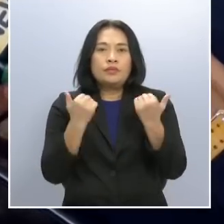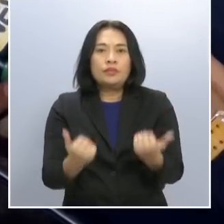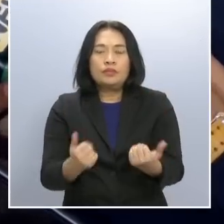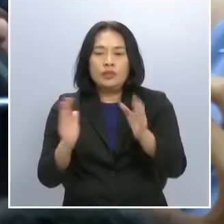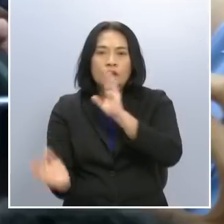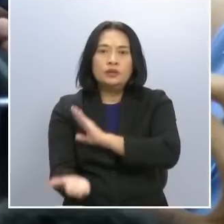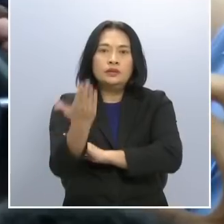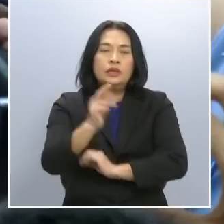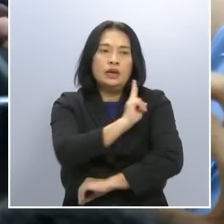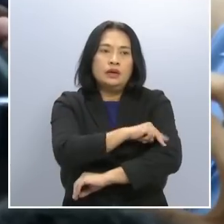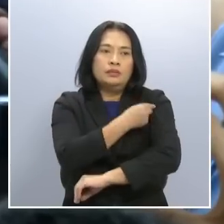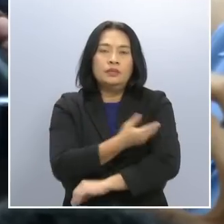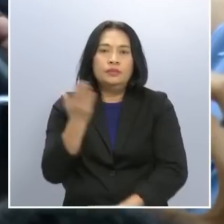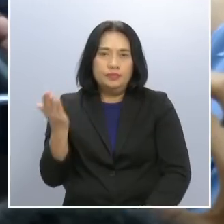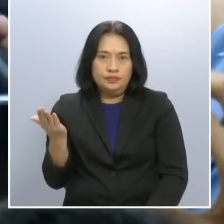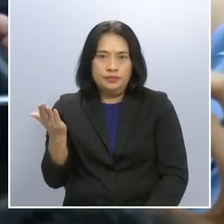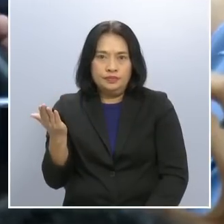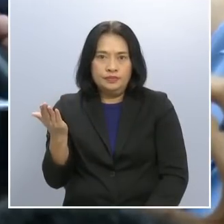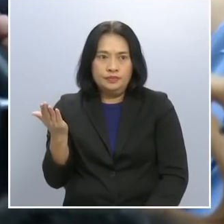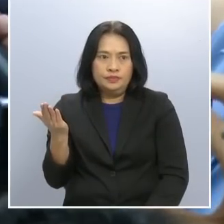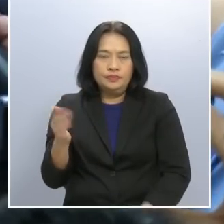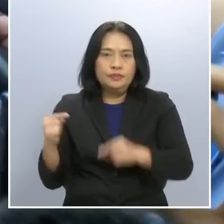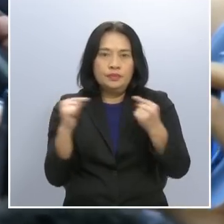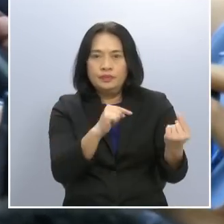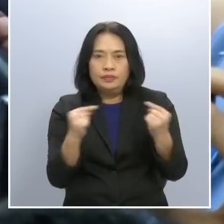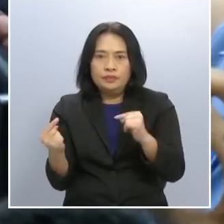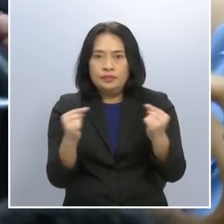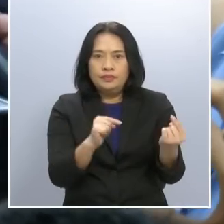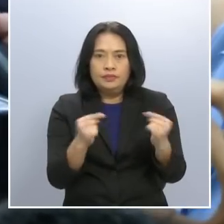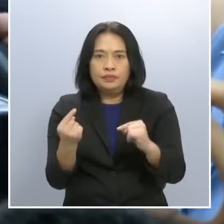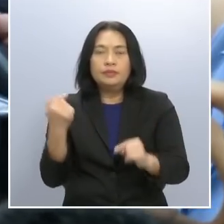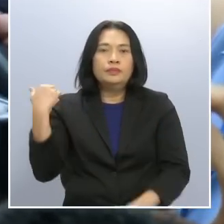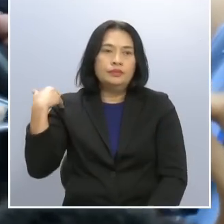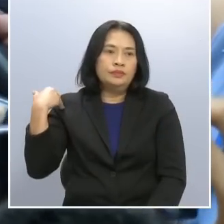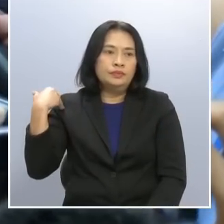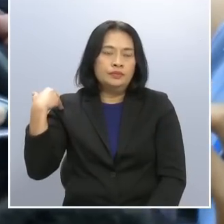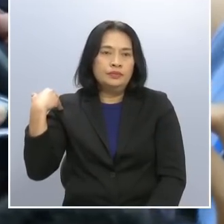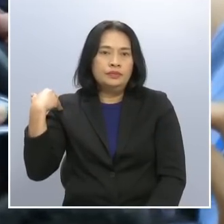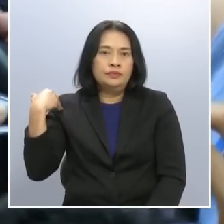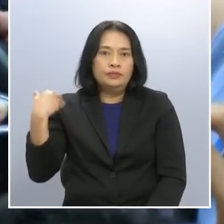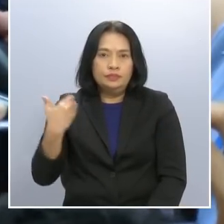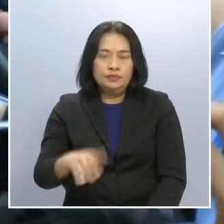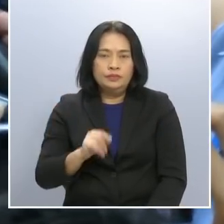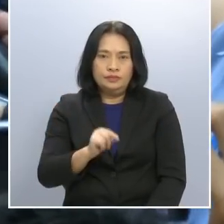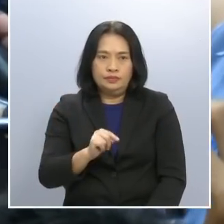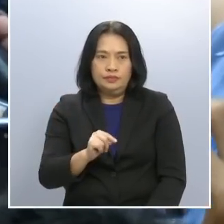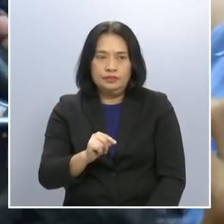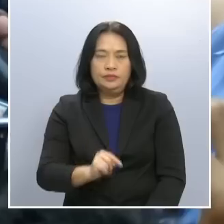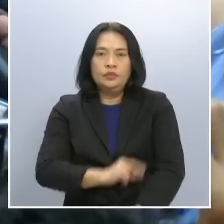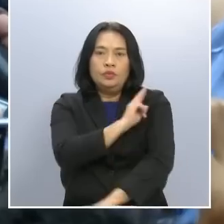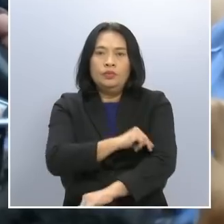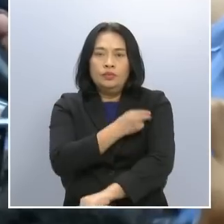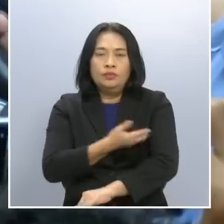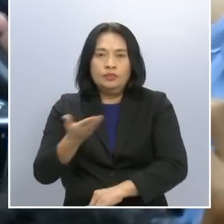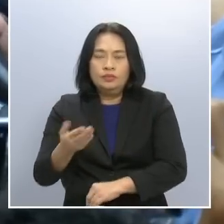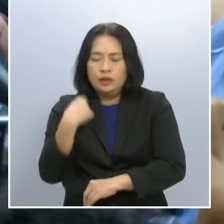ชนน่านให้สัมภาษณ์ผู้สื่อข่าวนะฮะ มีการตอบโต้ค่อนข้างดุเดือดนะคะกรณีที่คุณสิทธาบอกว่าหมอชนน่านเนี่ยไปรับลิฟต์